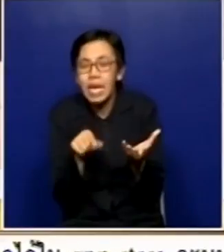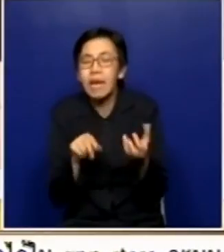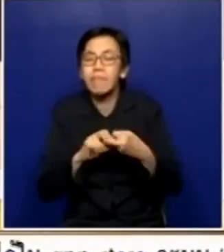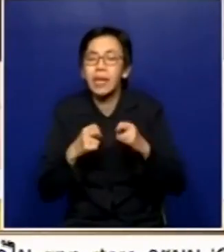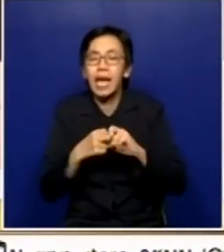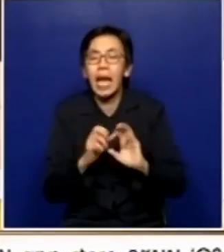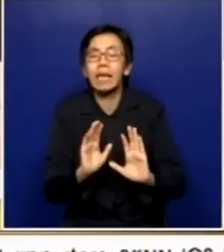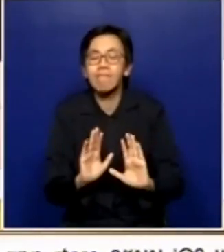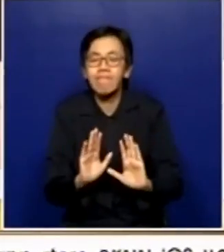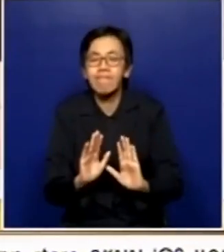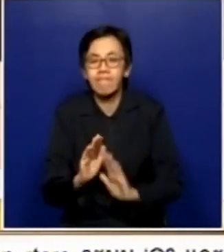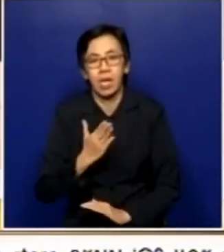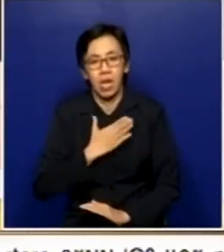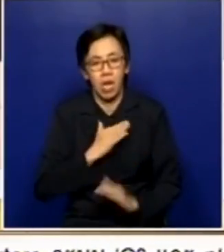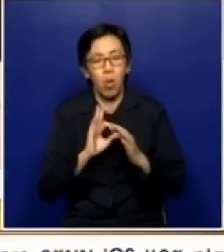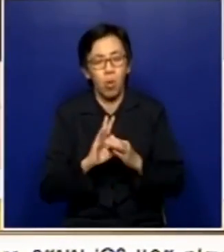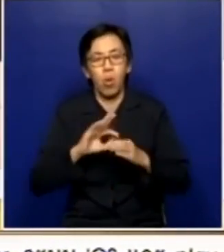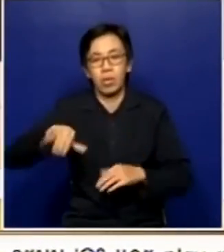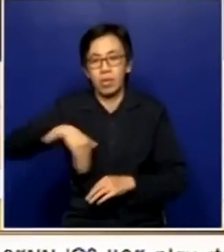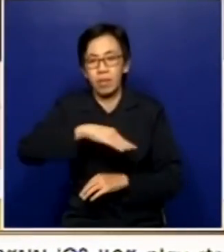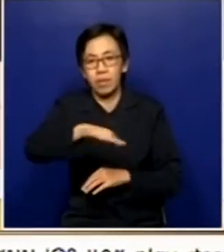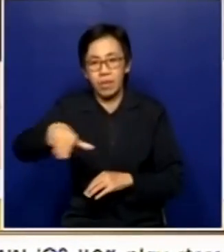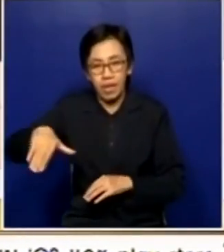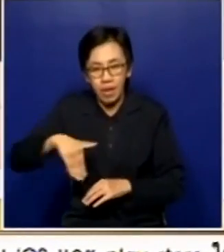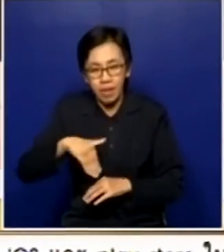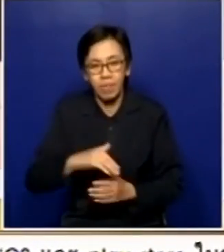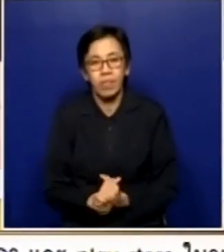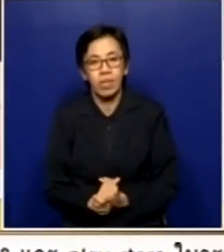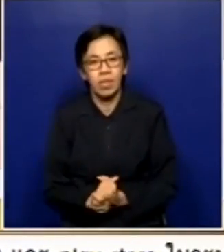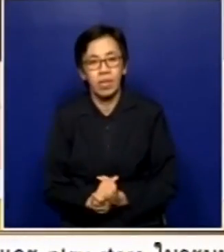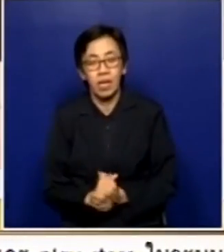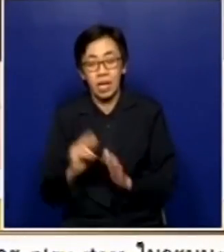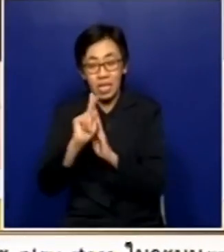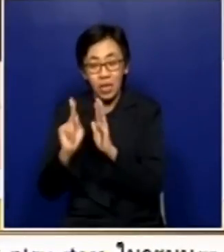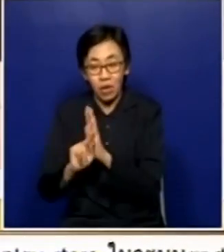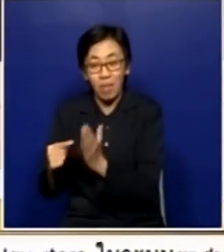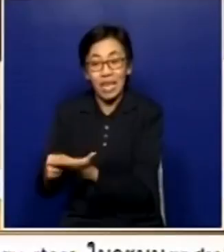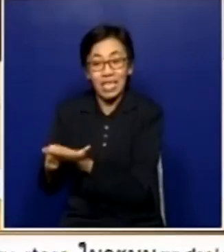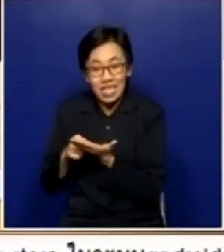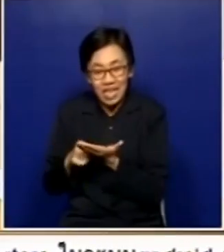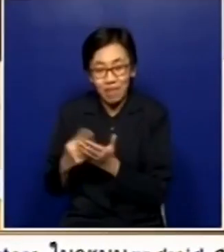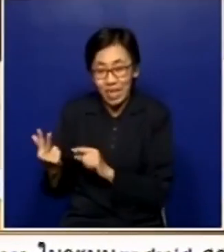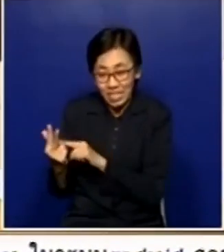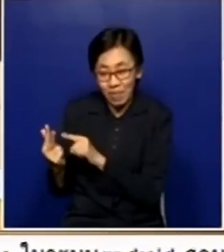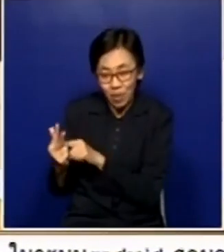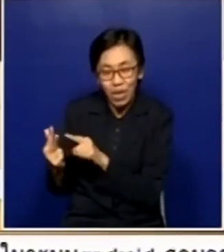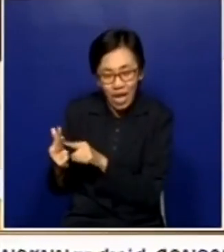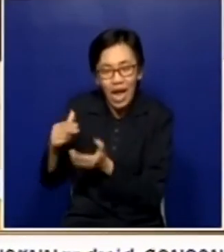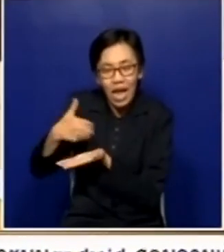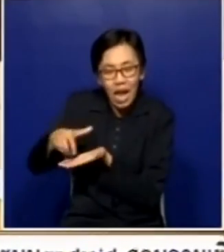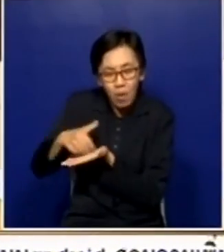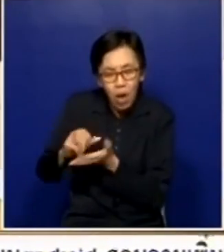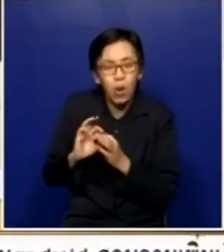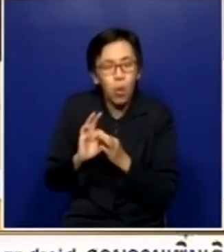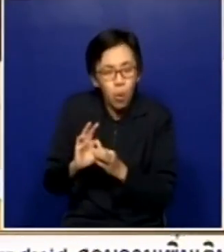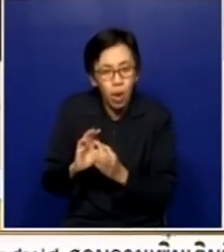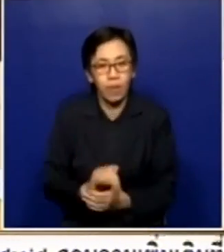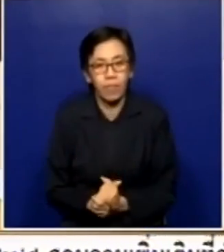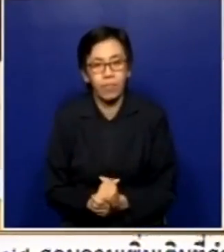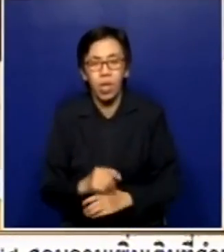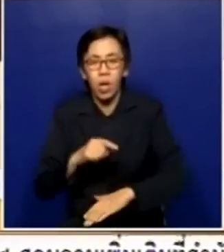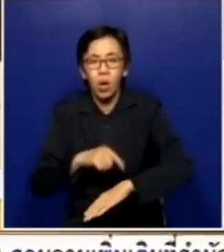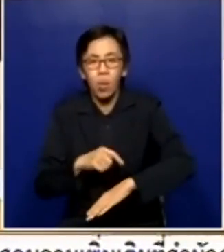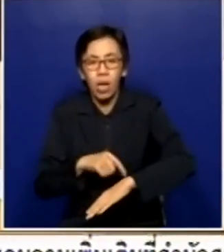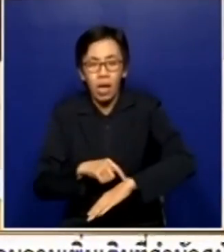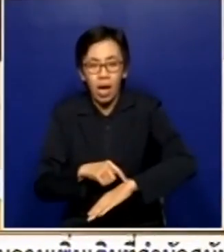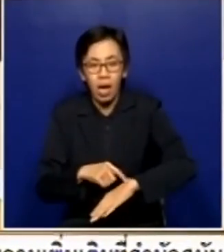ก็พวกเราก็ห่วงใยทุกคนครับก็เรียนเจ้าของกฎหมายด้วยว่าเราคงแค่นั้นทุกคนโดยที่มีเวลาเหลืออยู่